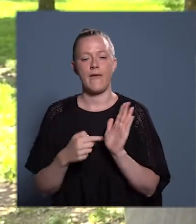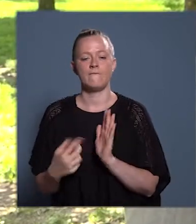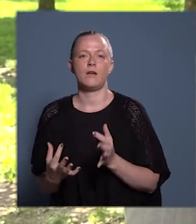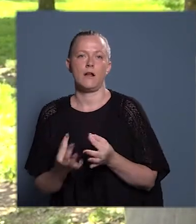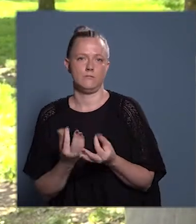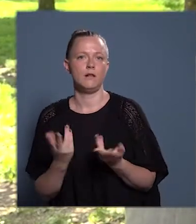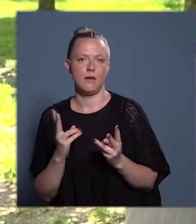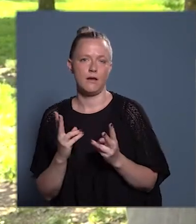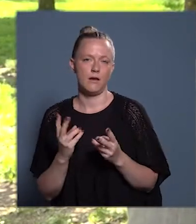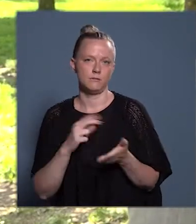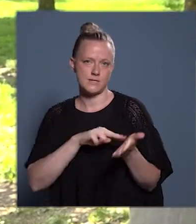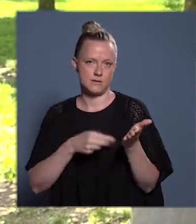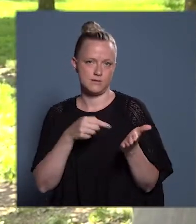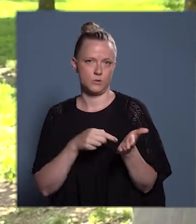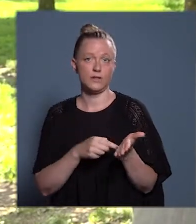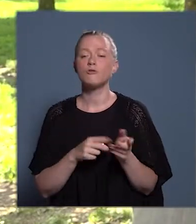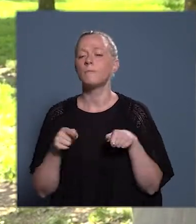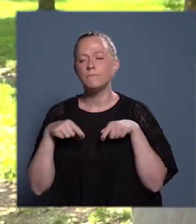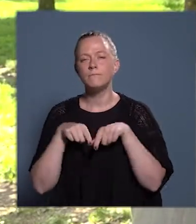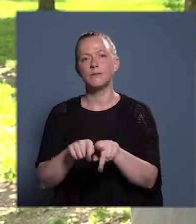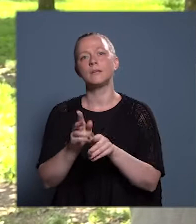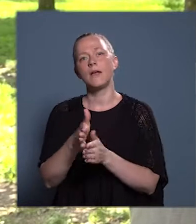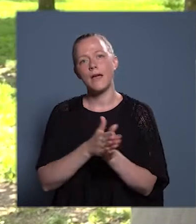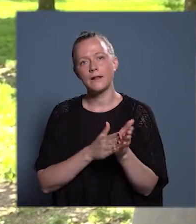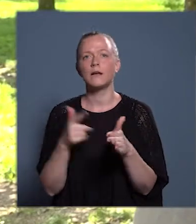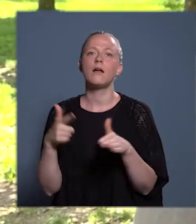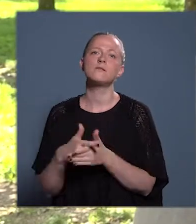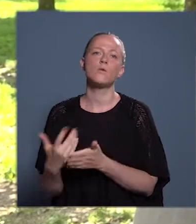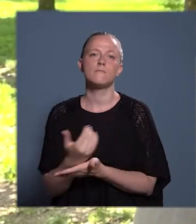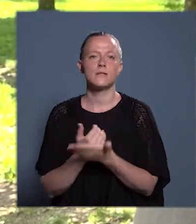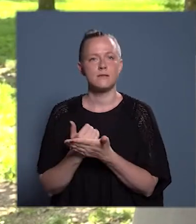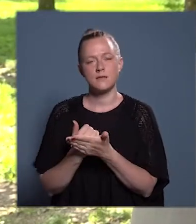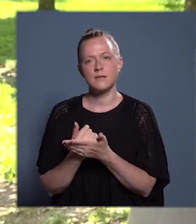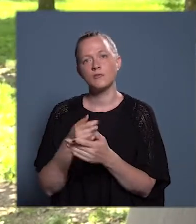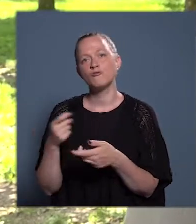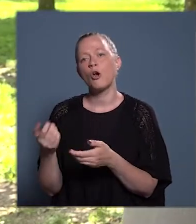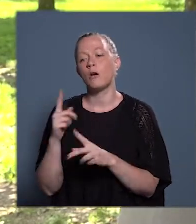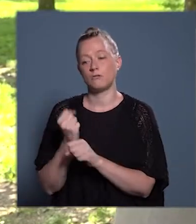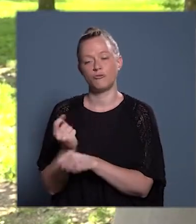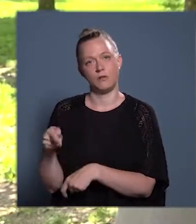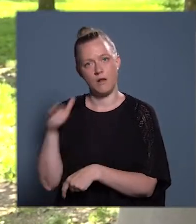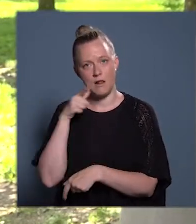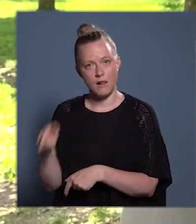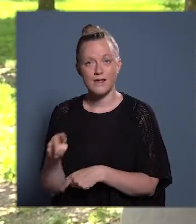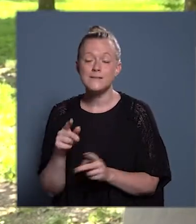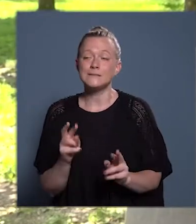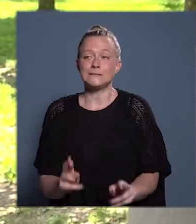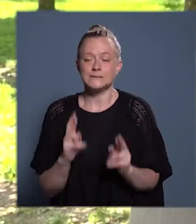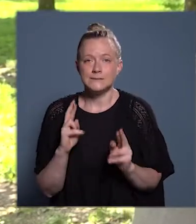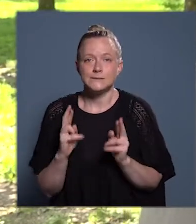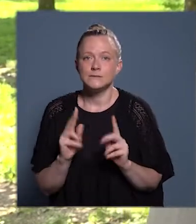megkötni. Ezzel párhuzamosan elkezdjük a közbeszerzést a kivitelezővel, és ha bízom benne, ha talán